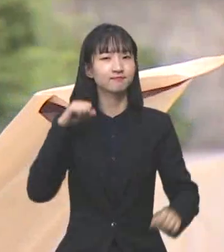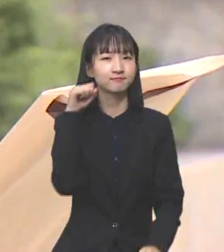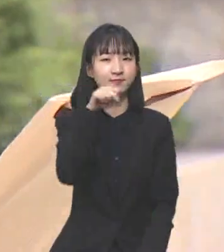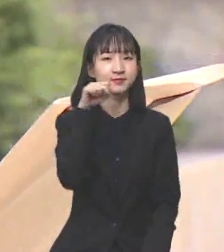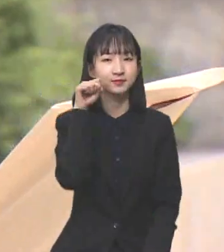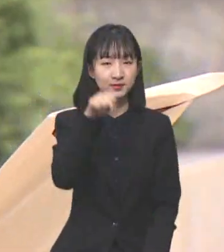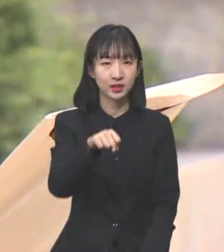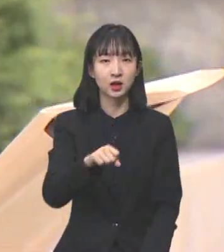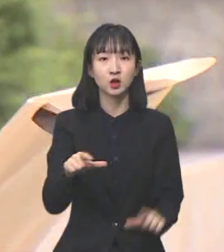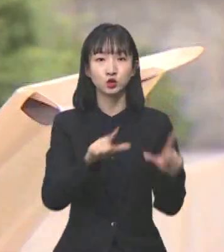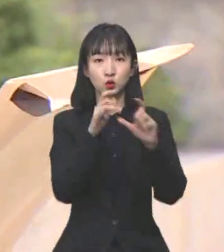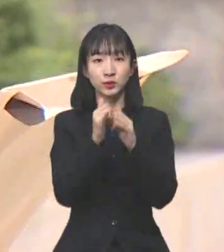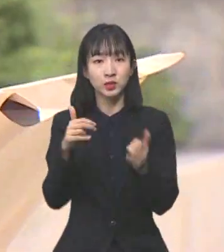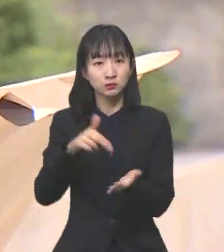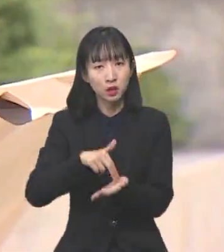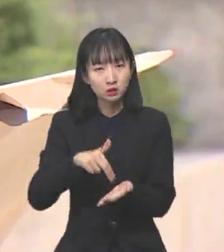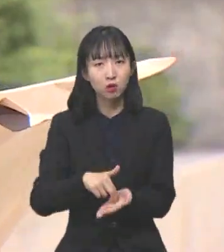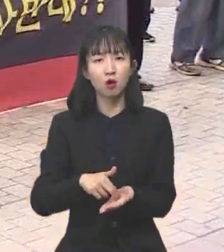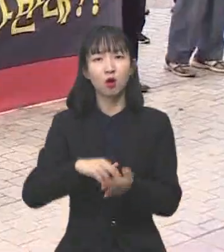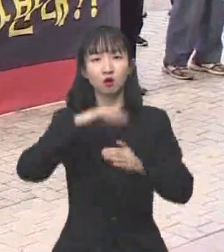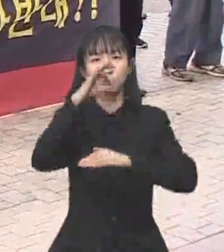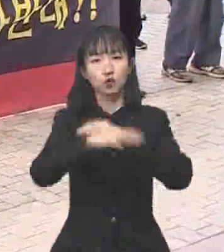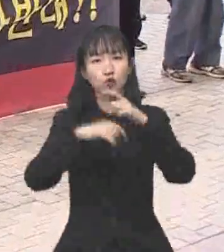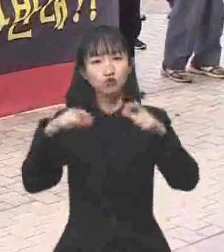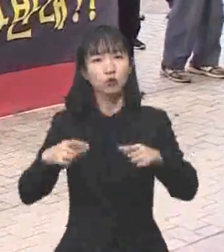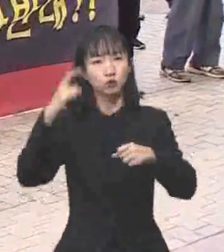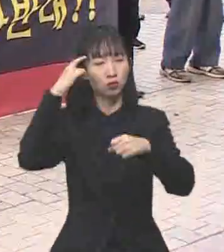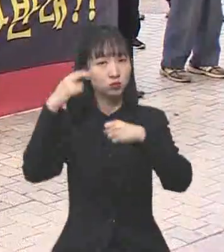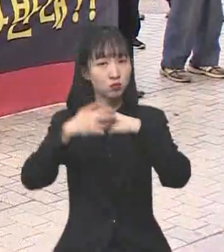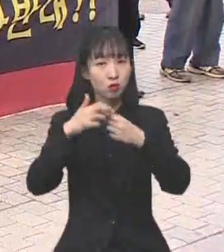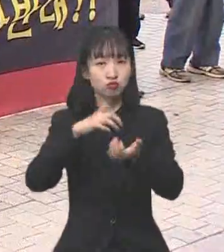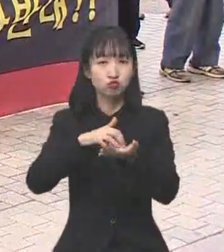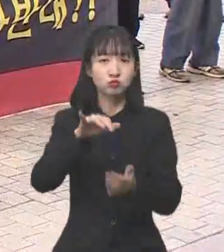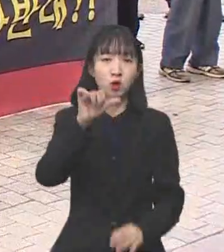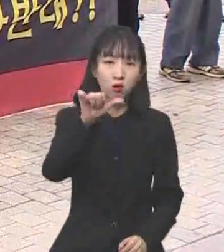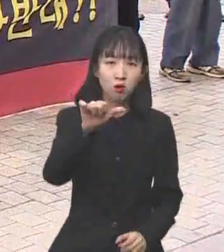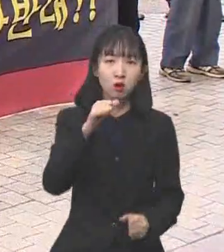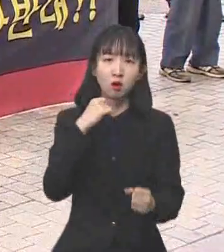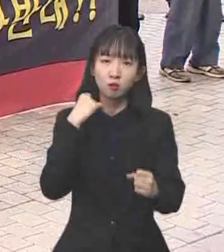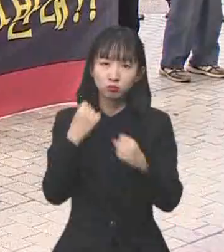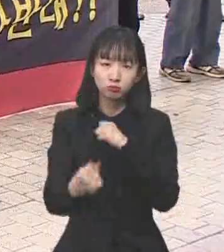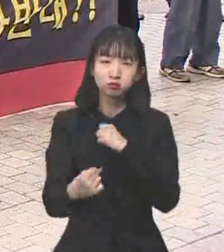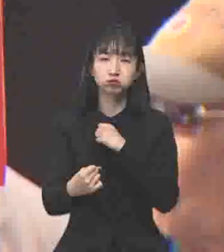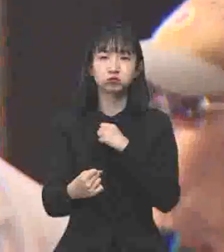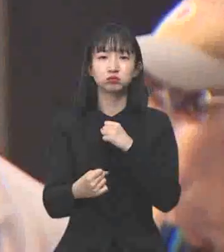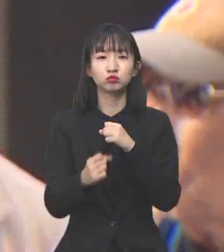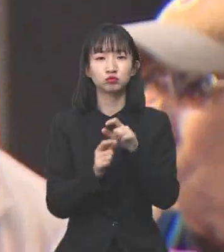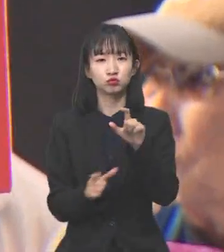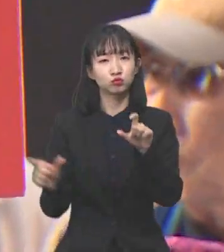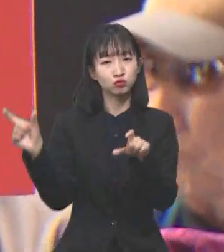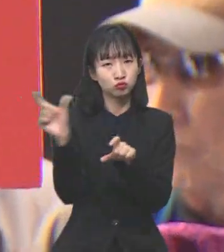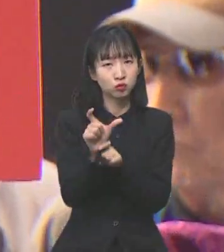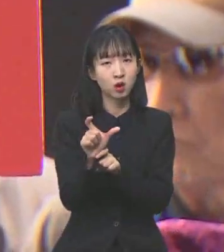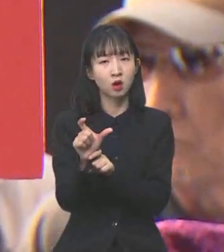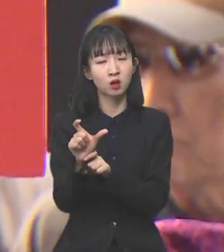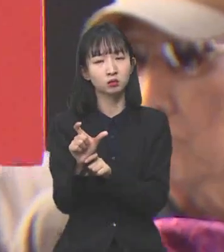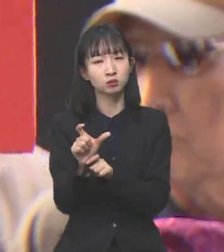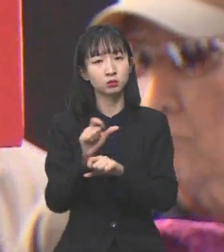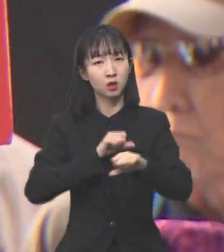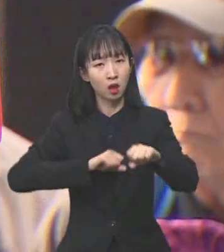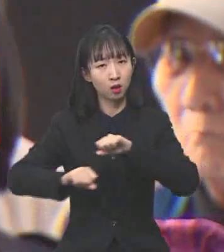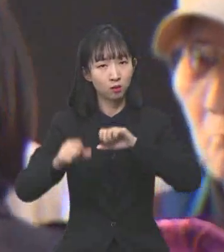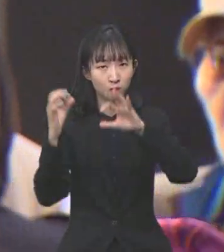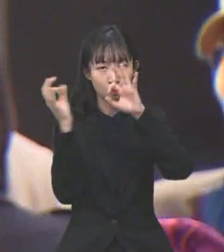지금 주민들은 이미 소고의 5기 정신병원에 있는데도 3가 밀집 지역에 정신병 원을 추가로 개원 하려는 의미는